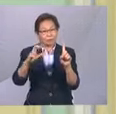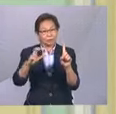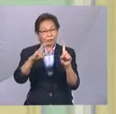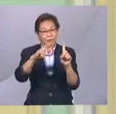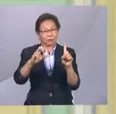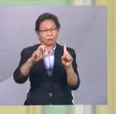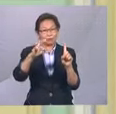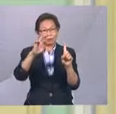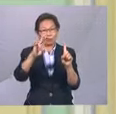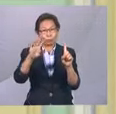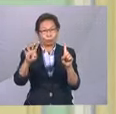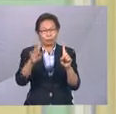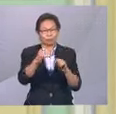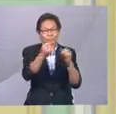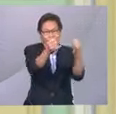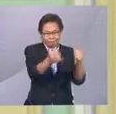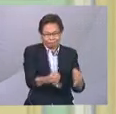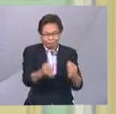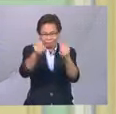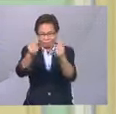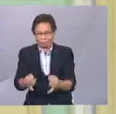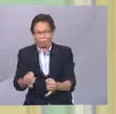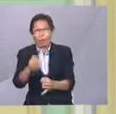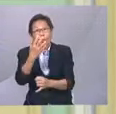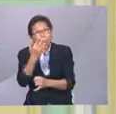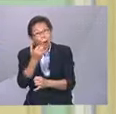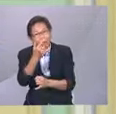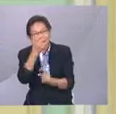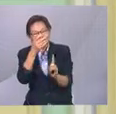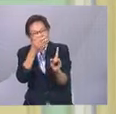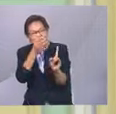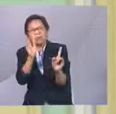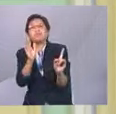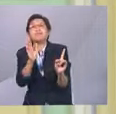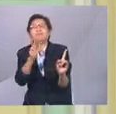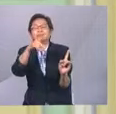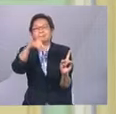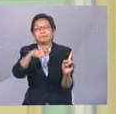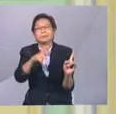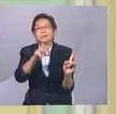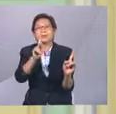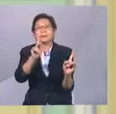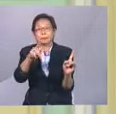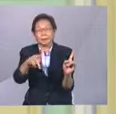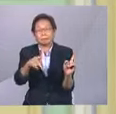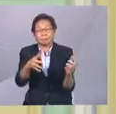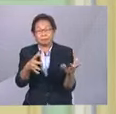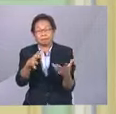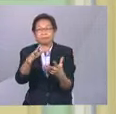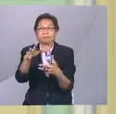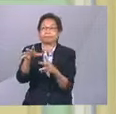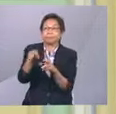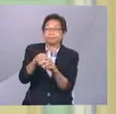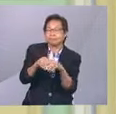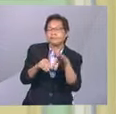1374 individu karena kanker kepada pipi yang merangkumi